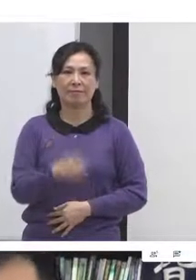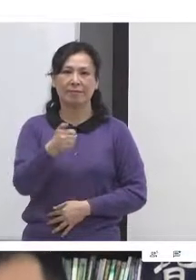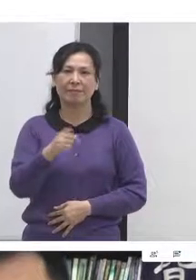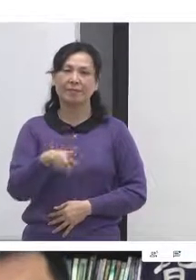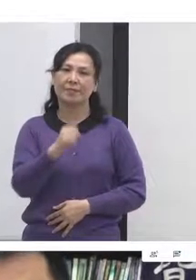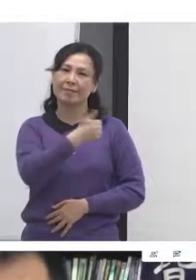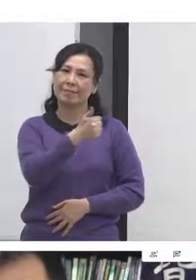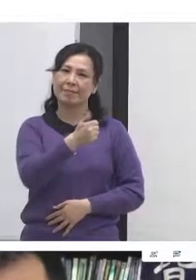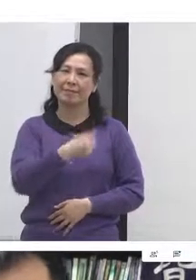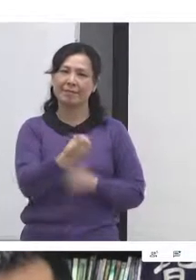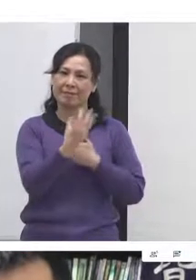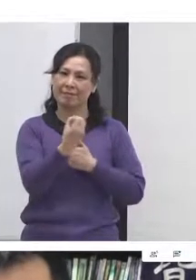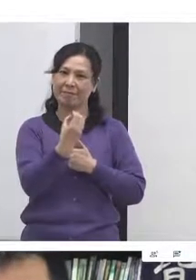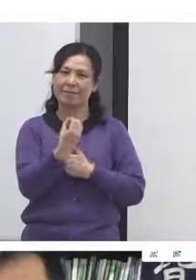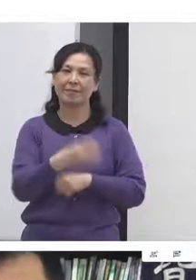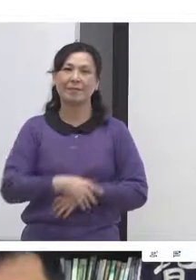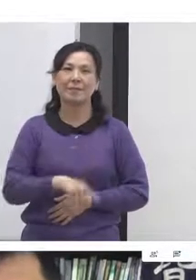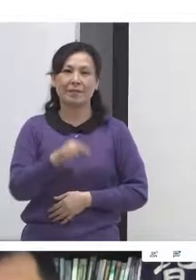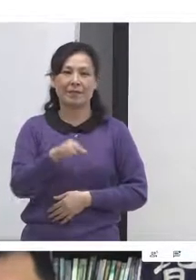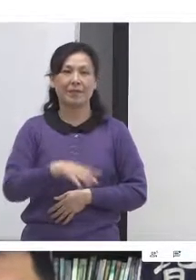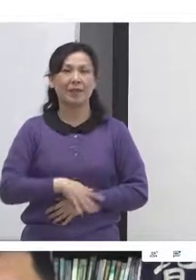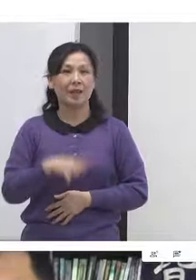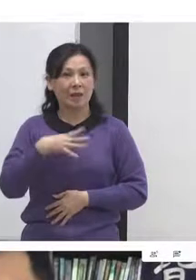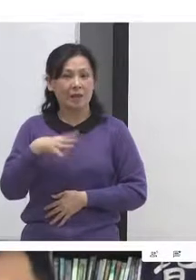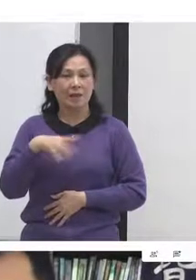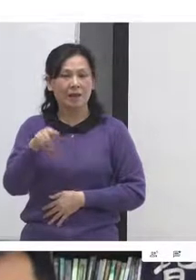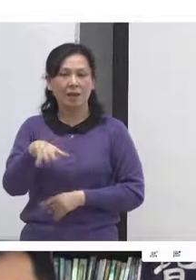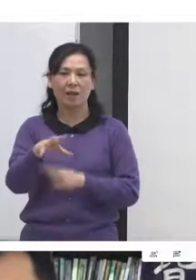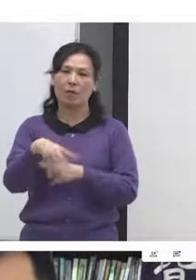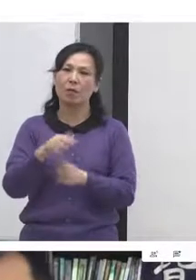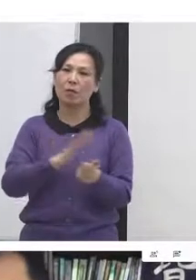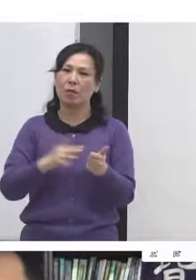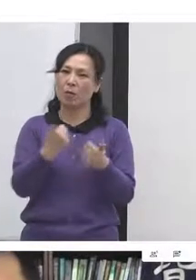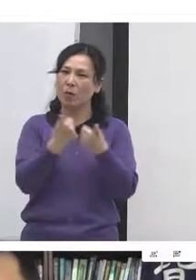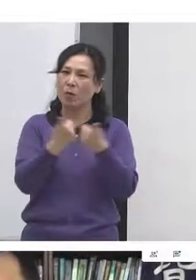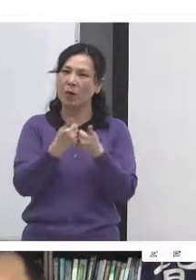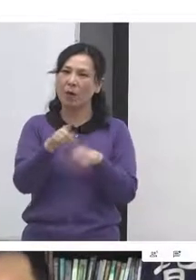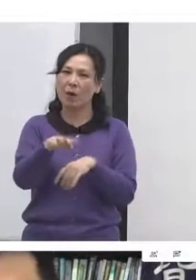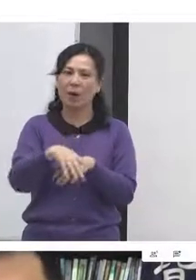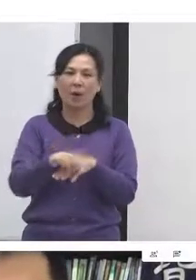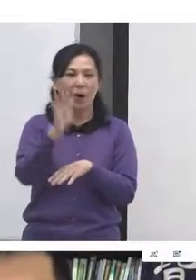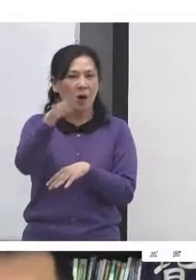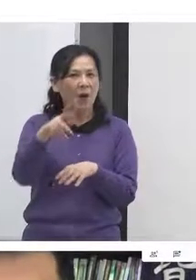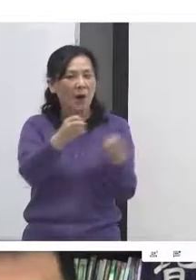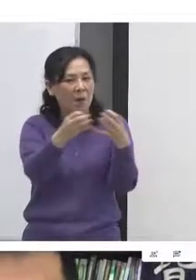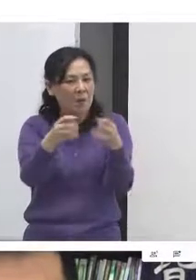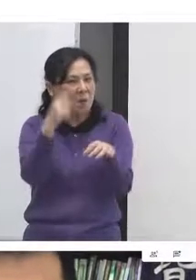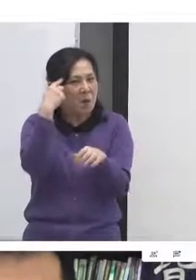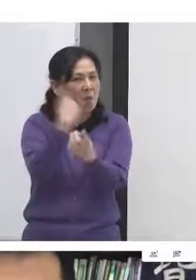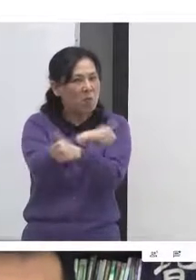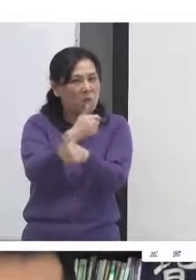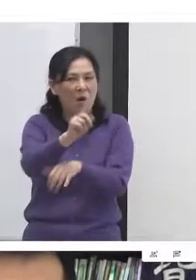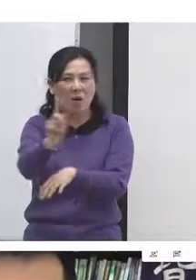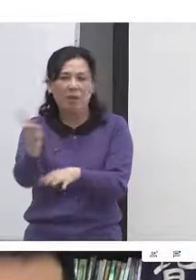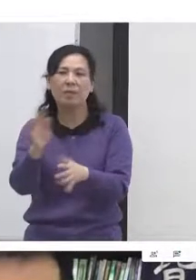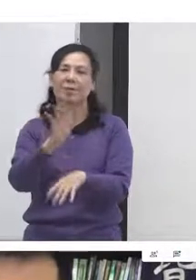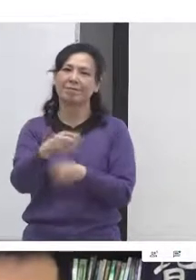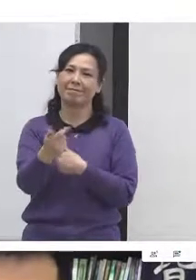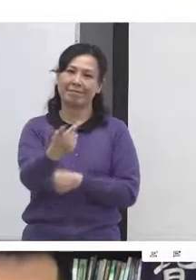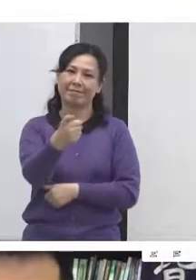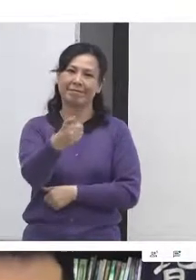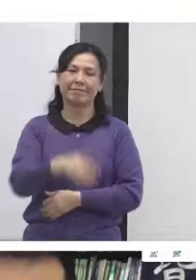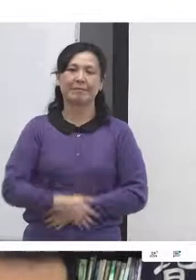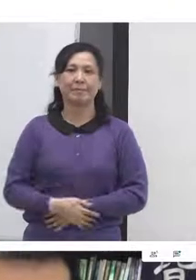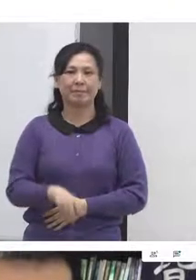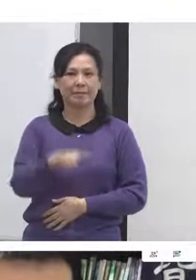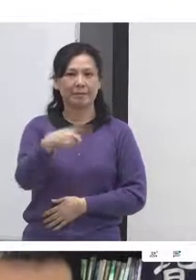不给我们这么及时的消息，就是了解到现在可能农委会有在做一些什么样的考虑，或者是有什么样的想法。那这边下